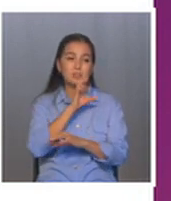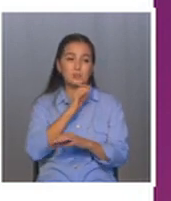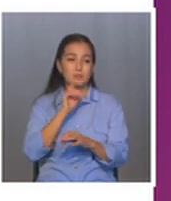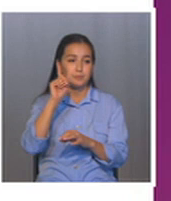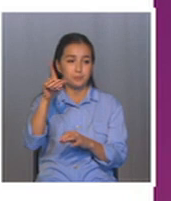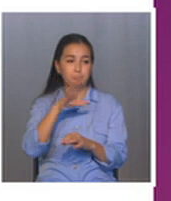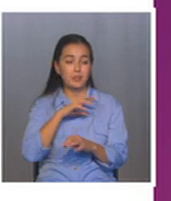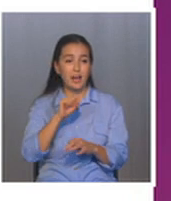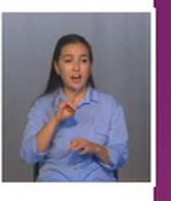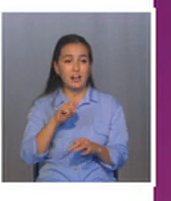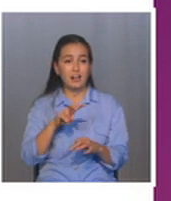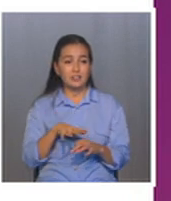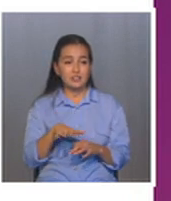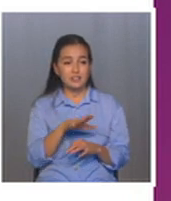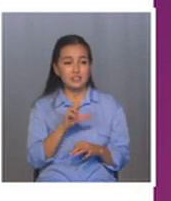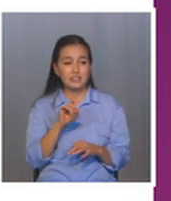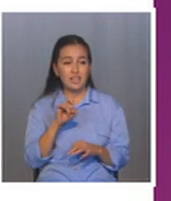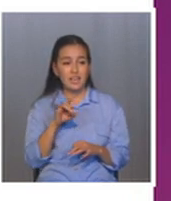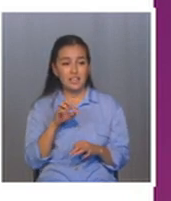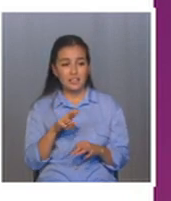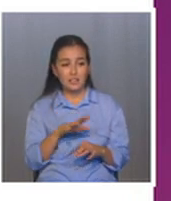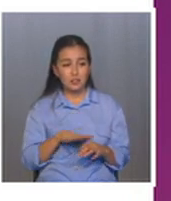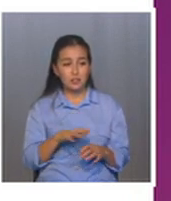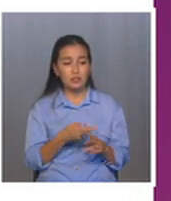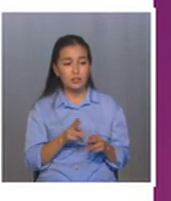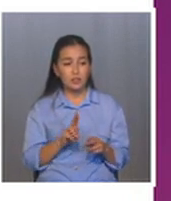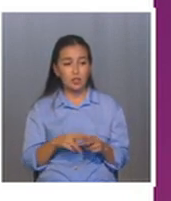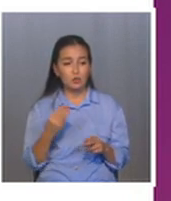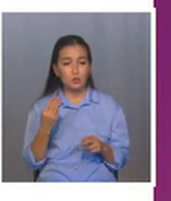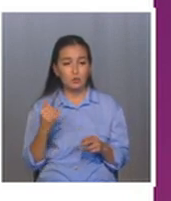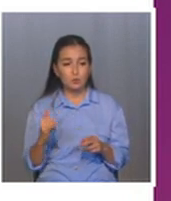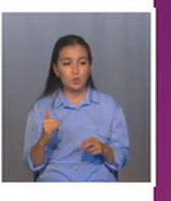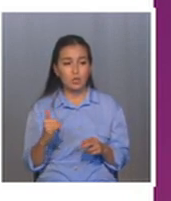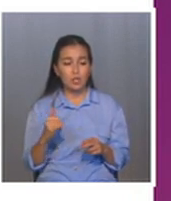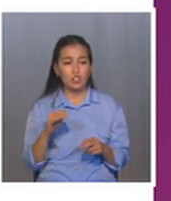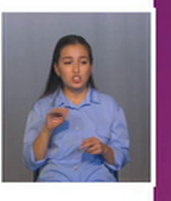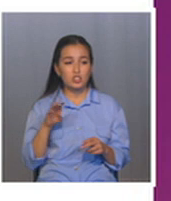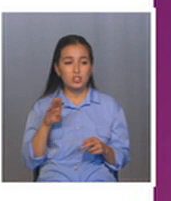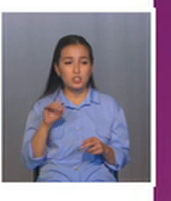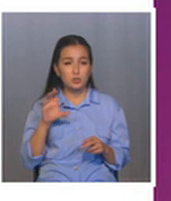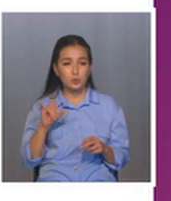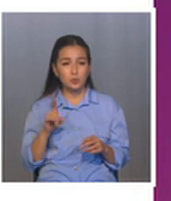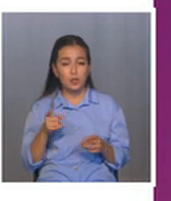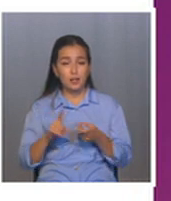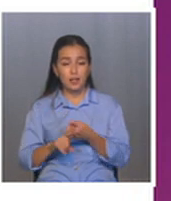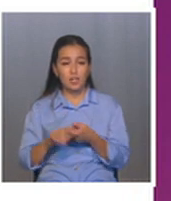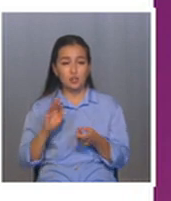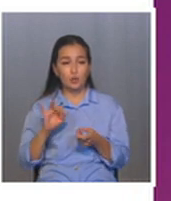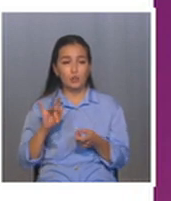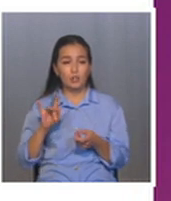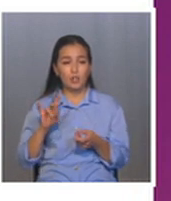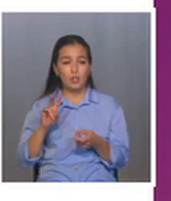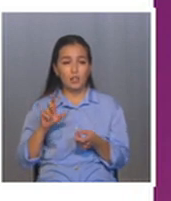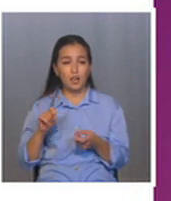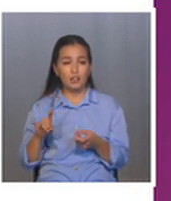жағалай Сырдария жағалауымен, одан Шу Жетісу арқылы Жоңғар